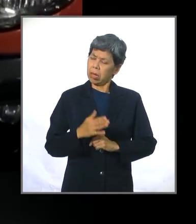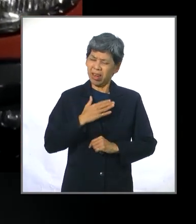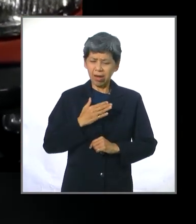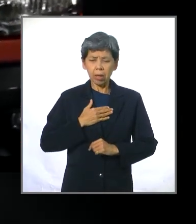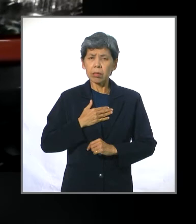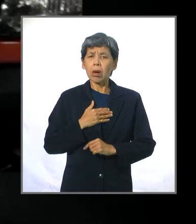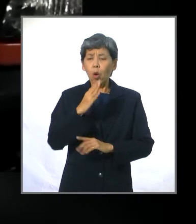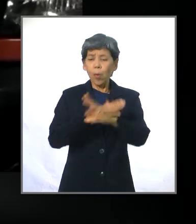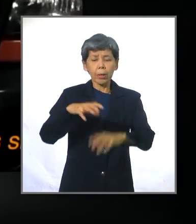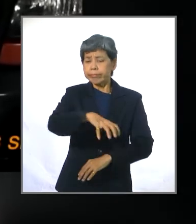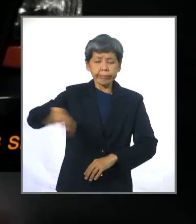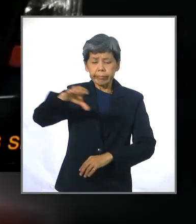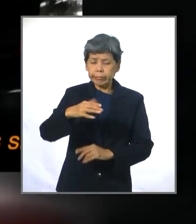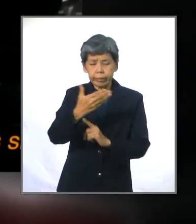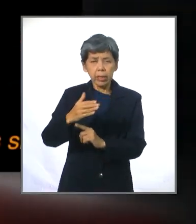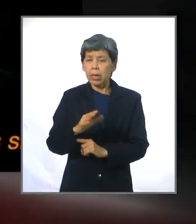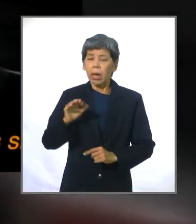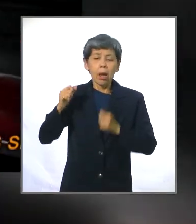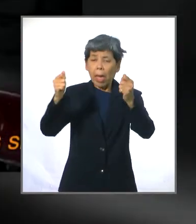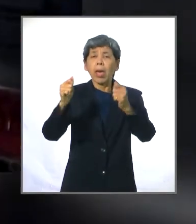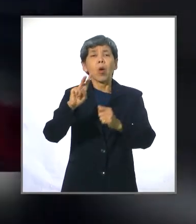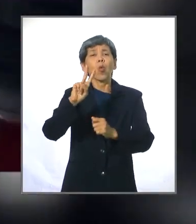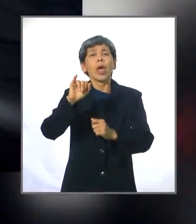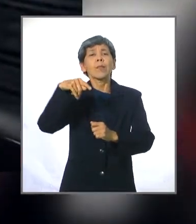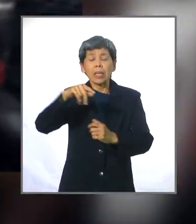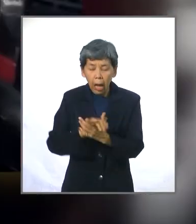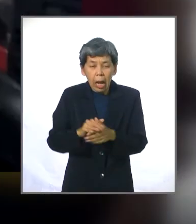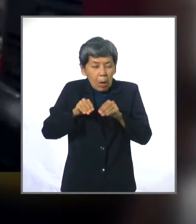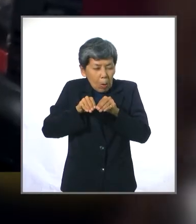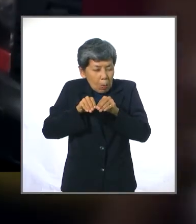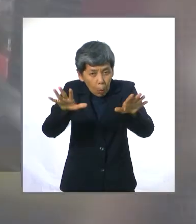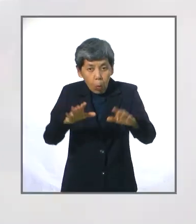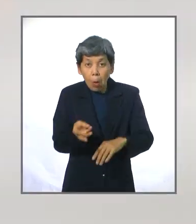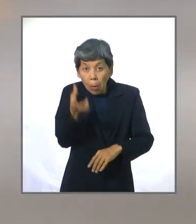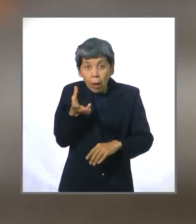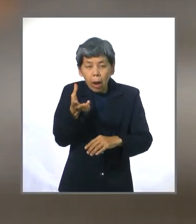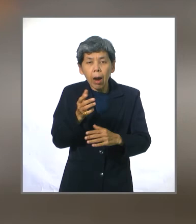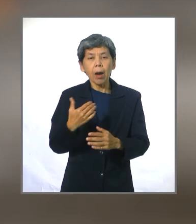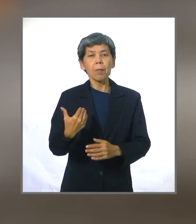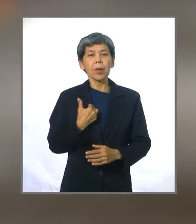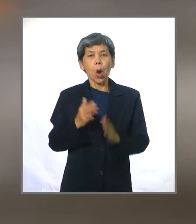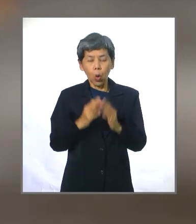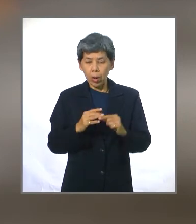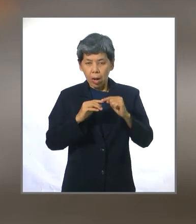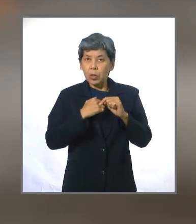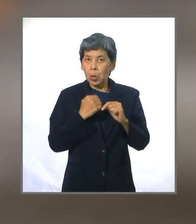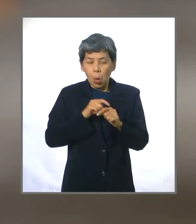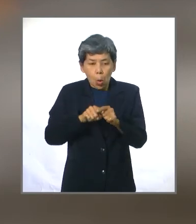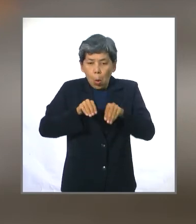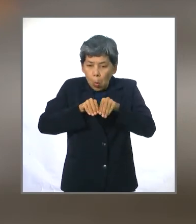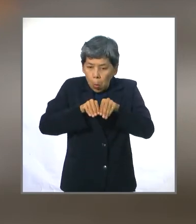ทุนพัฒนาสื่อปลอดภัยและสร้างสรรค์ตามยุทธศาสตร์ของกองทุนข้อแรกคือส่งเสริมและพัฒนาการผลิต